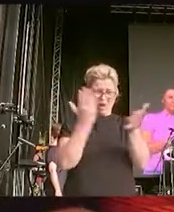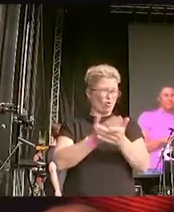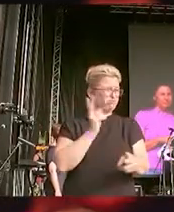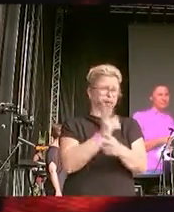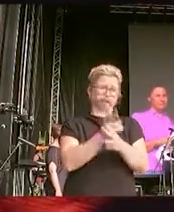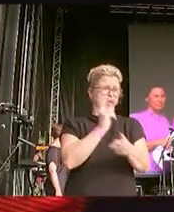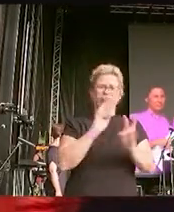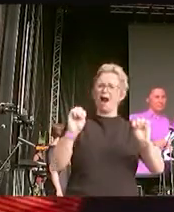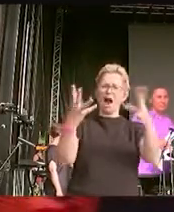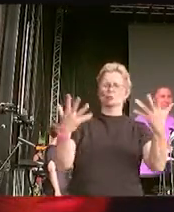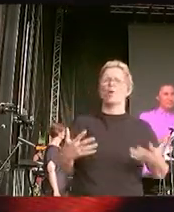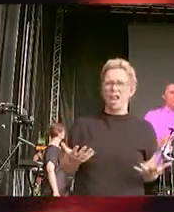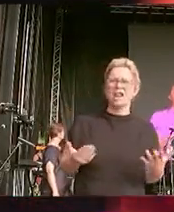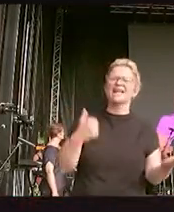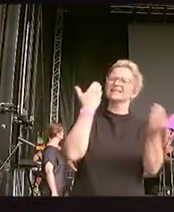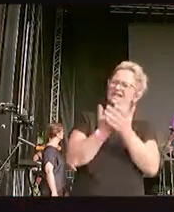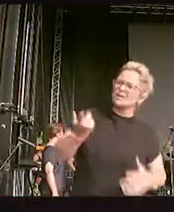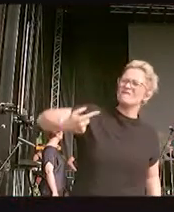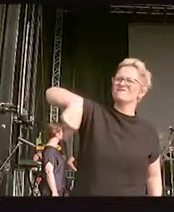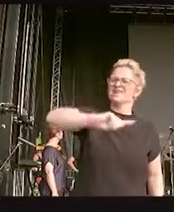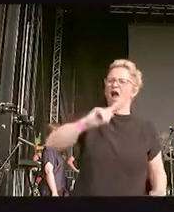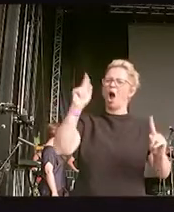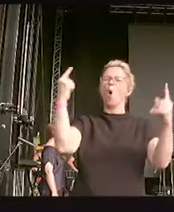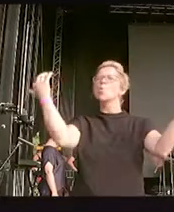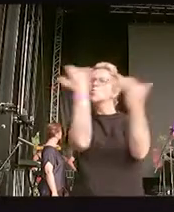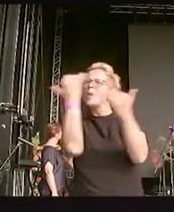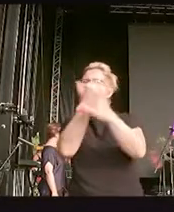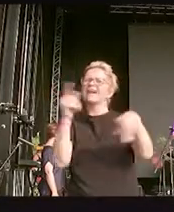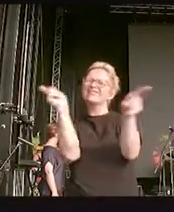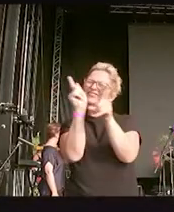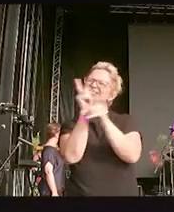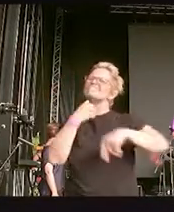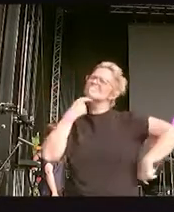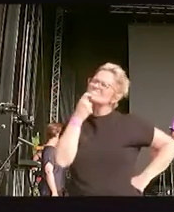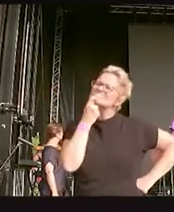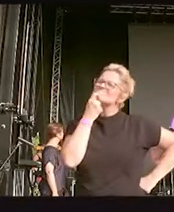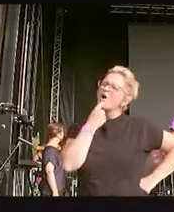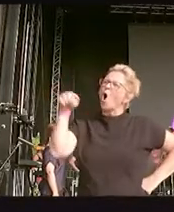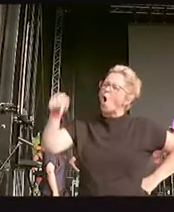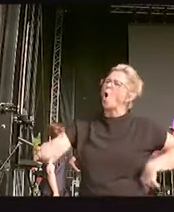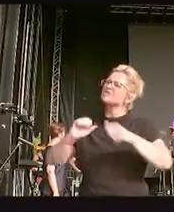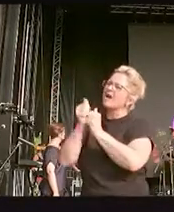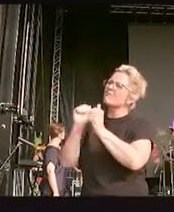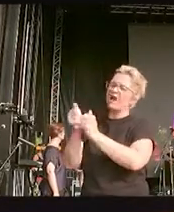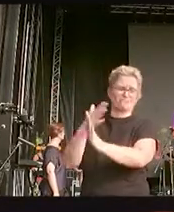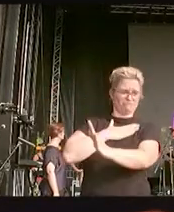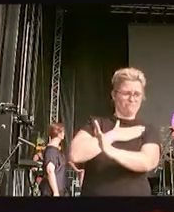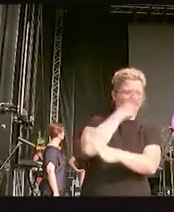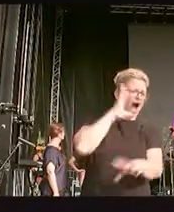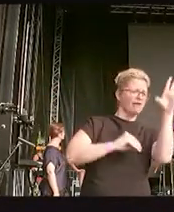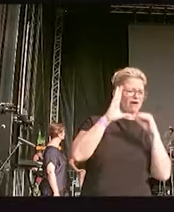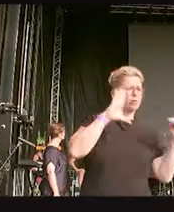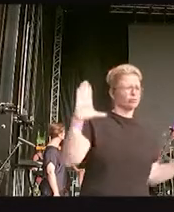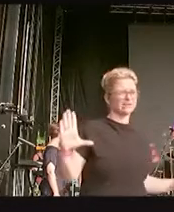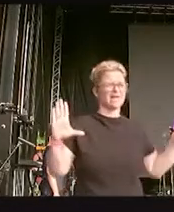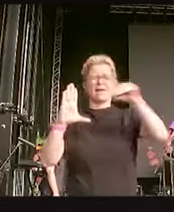wir sollten gemeinsam darüber nachdenken, wie unsere Erfahrungen für heutige Kämpfe zu nutzen sind.